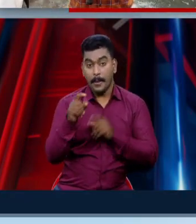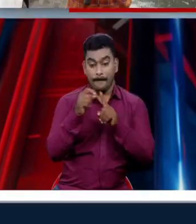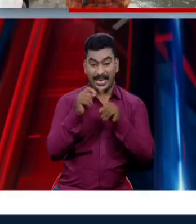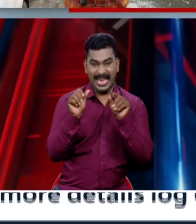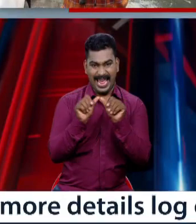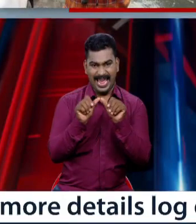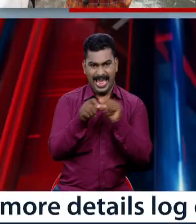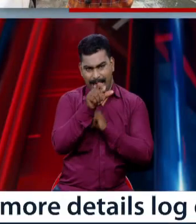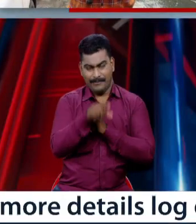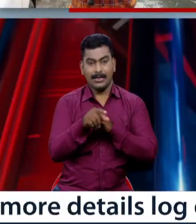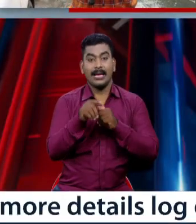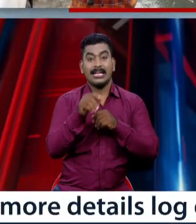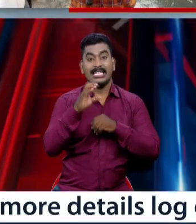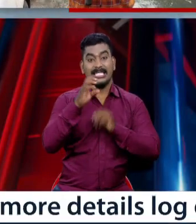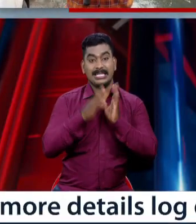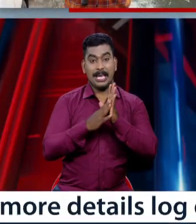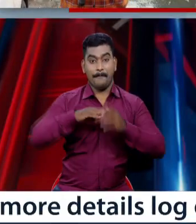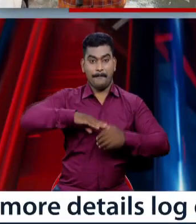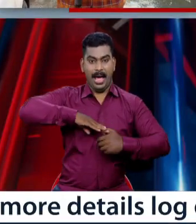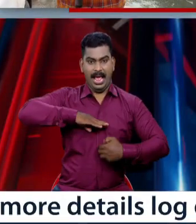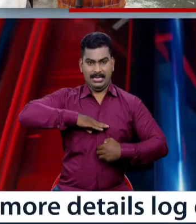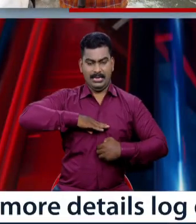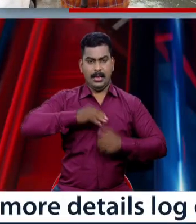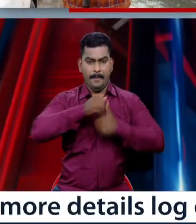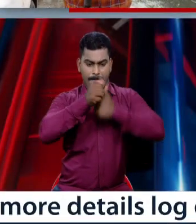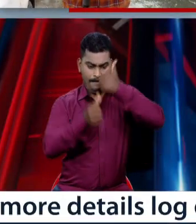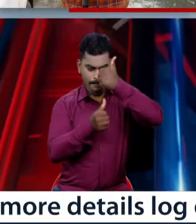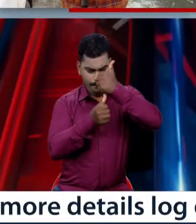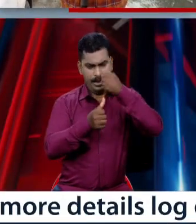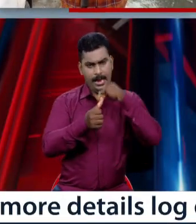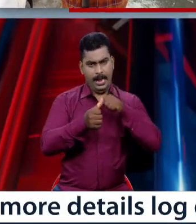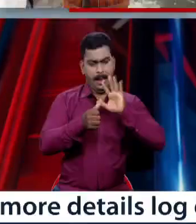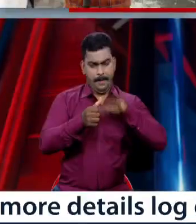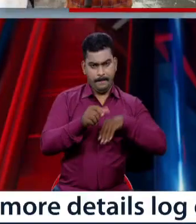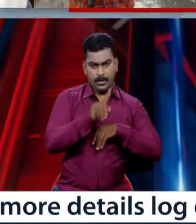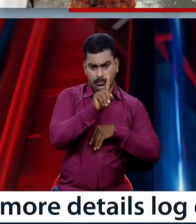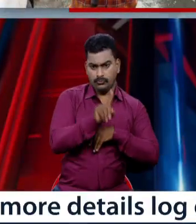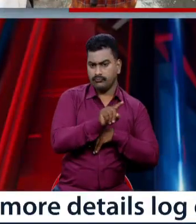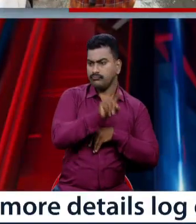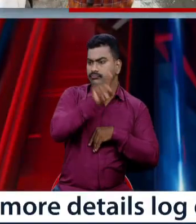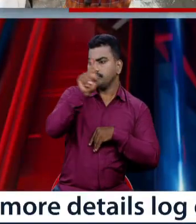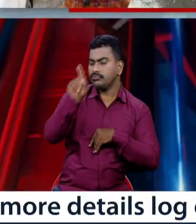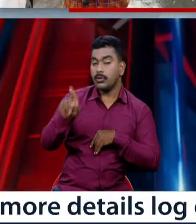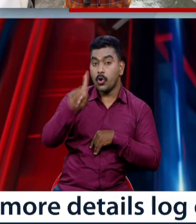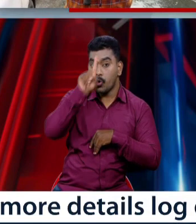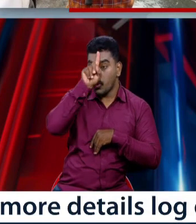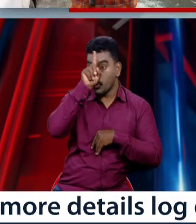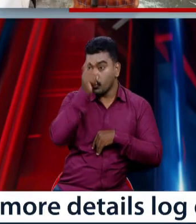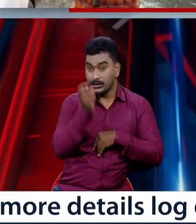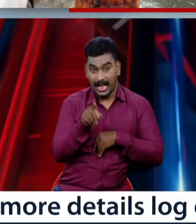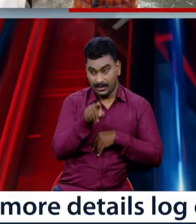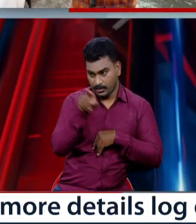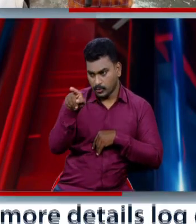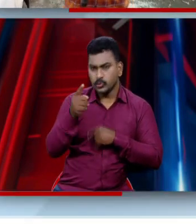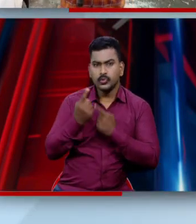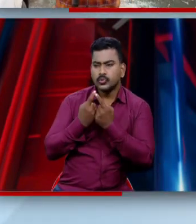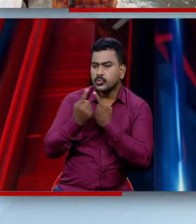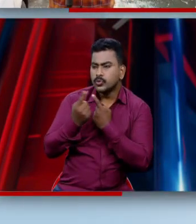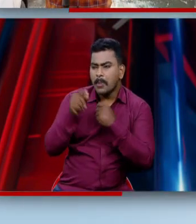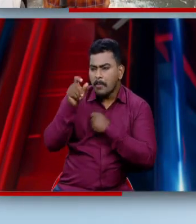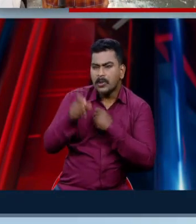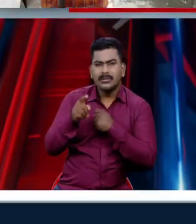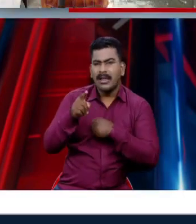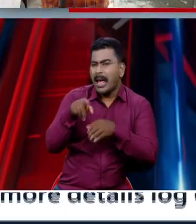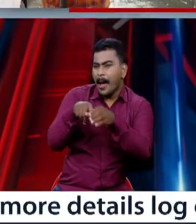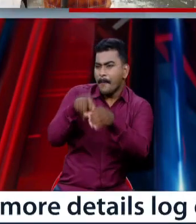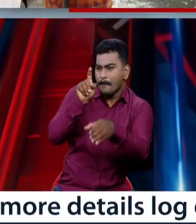മറ്റു പാർട്ടികളിലടക്കം ഒരു പൊതുസമ്മതനായി പലപ്പോഴും പ്രവർത്തിച്ചിട്ടുള്ള ഒരാളാണ്. അദ്ദേഹത്തെ ഇപ്പോൾ സൂറത്തിലേക്ക് അയച്ചിട്ടുണ്ട്. അദ്ദേഹം യാത്രാ മധ്യയാണ്. ഒരുപക്ഷെ